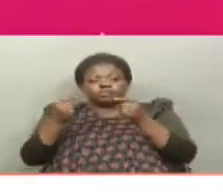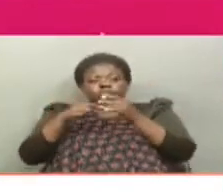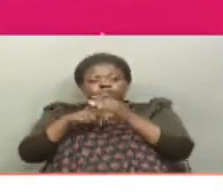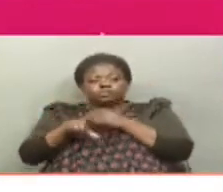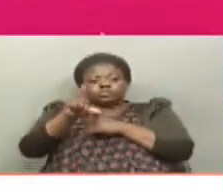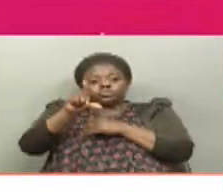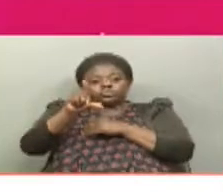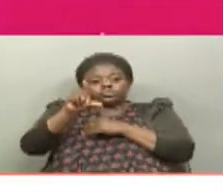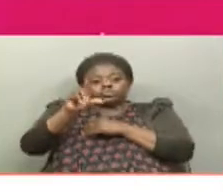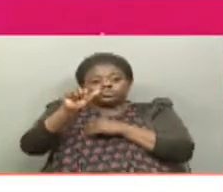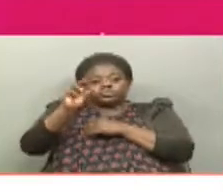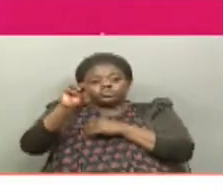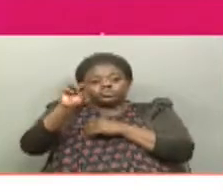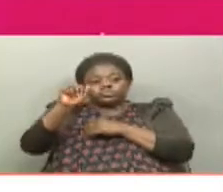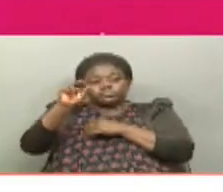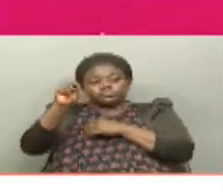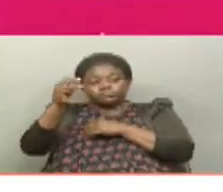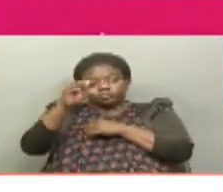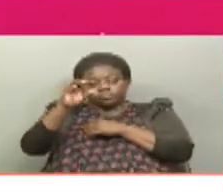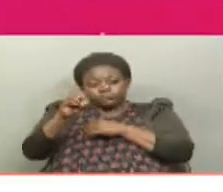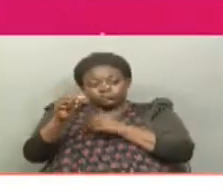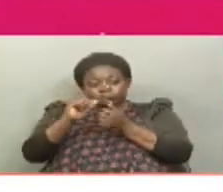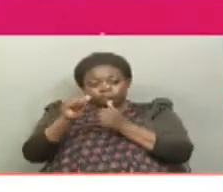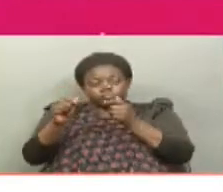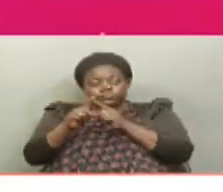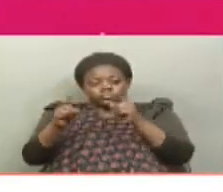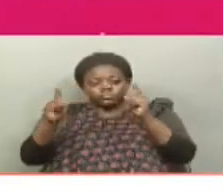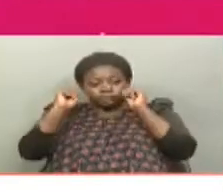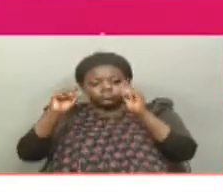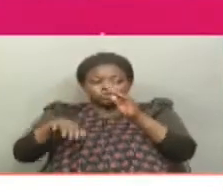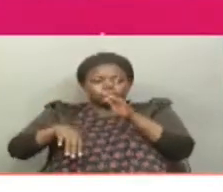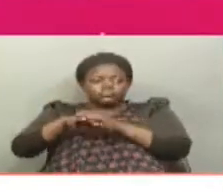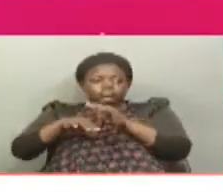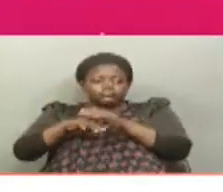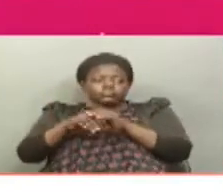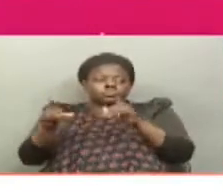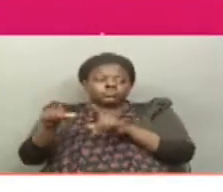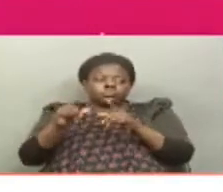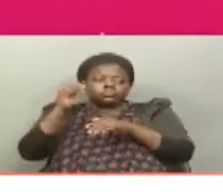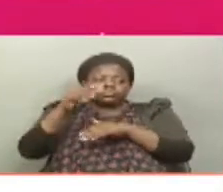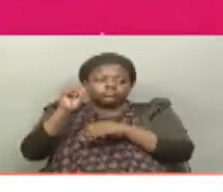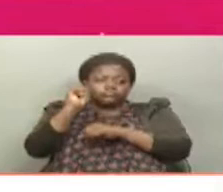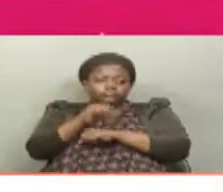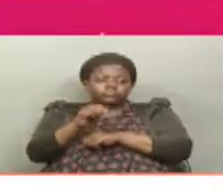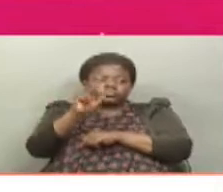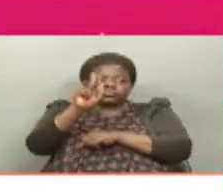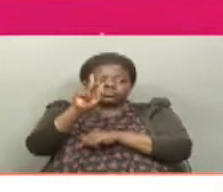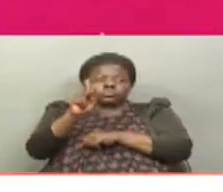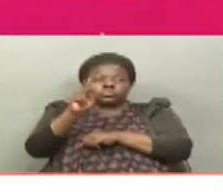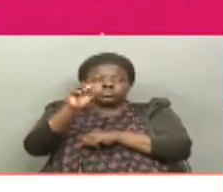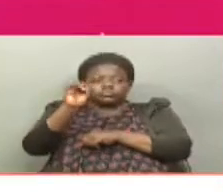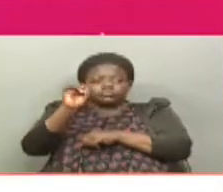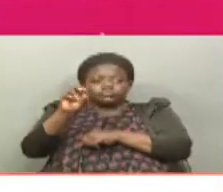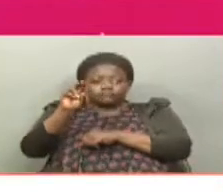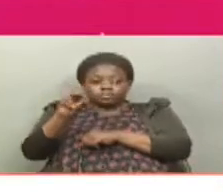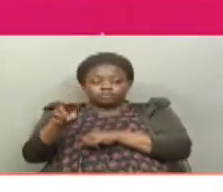okwesoga semifinal ezempaka eza University Football League oluvannyuma lw'okuwutula Kampala University ku